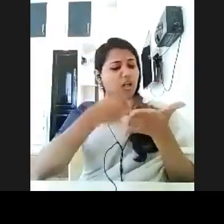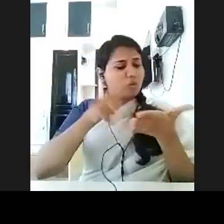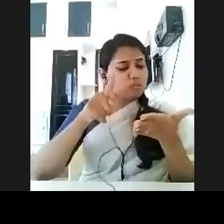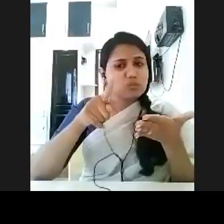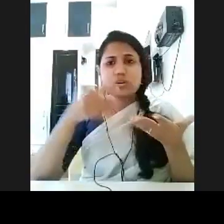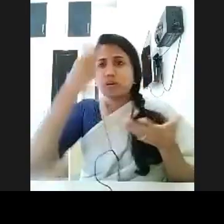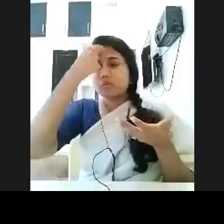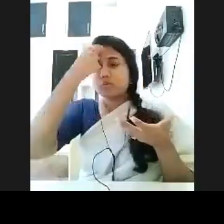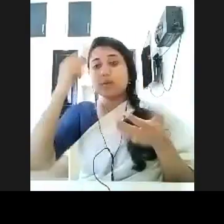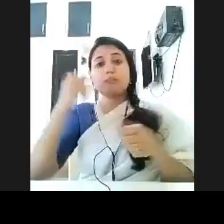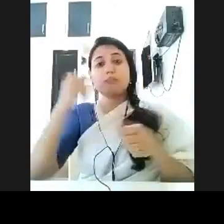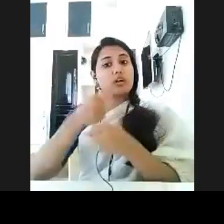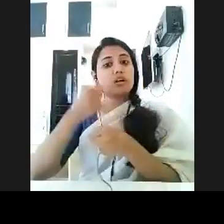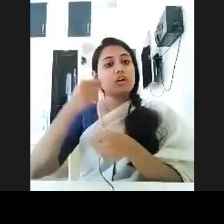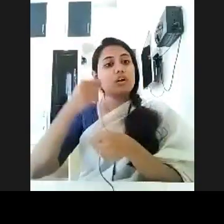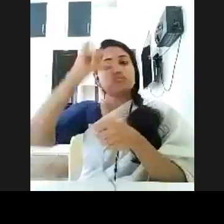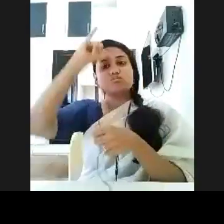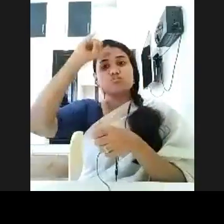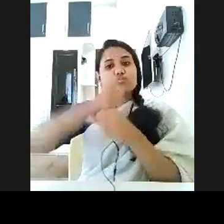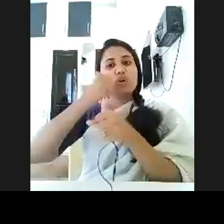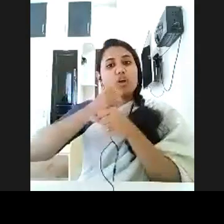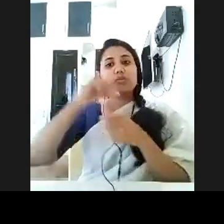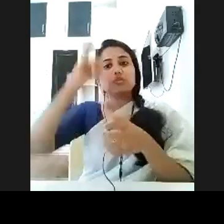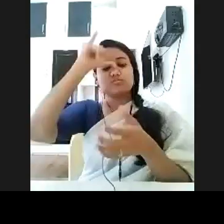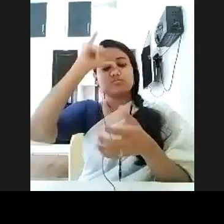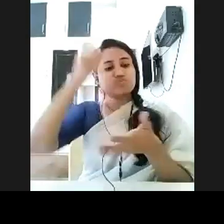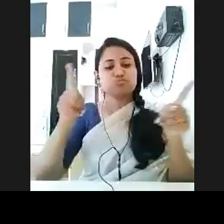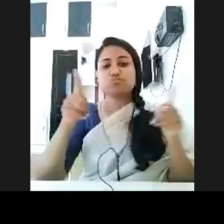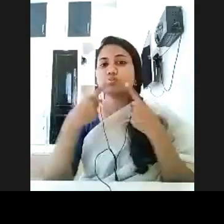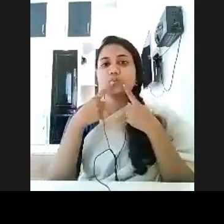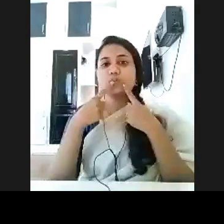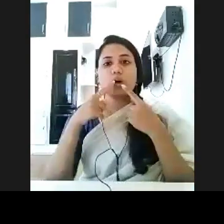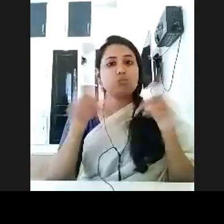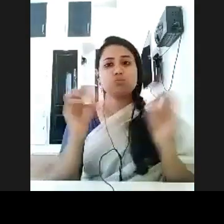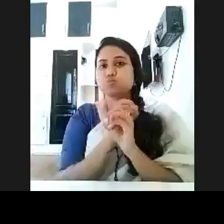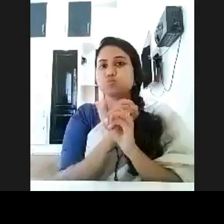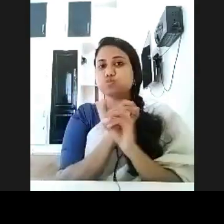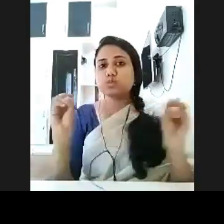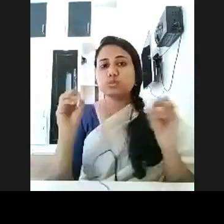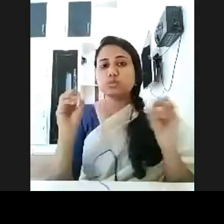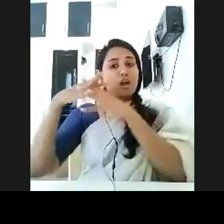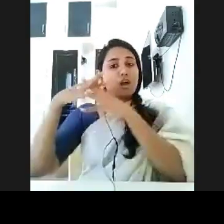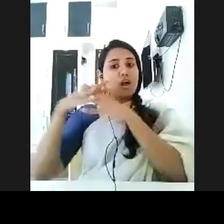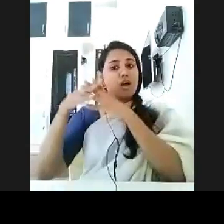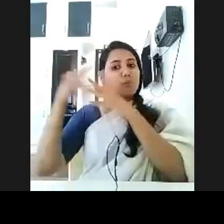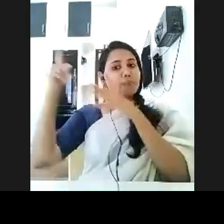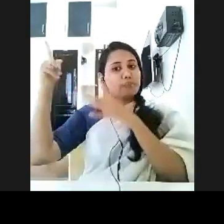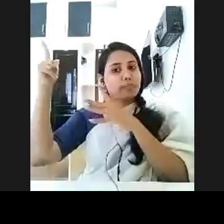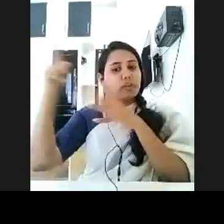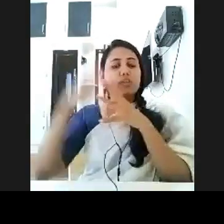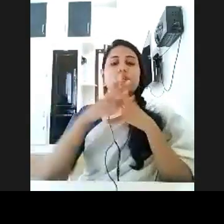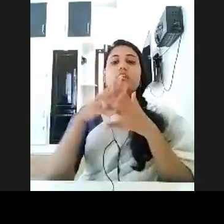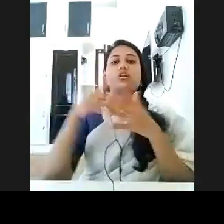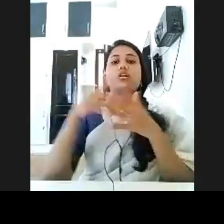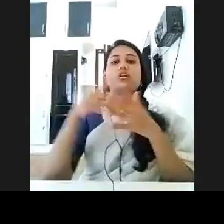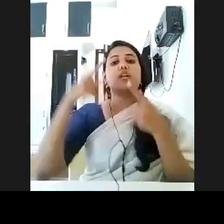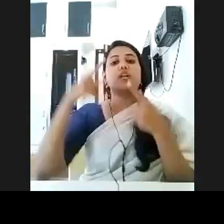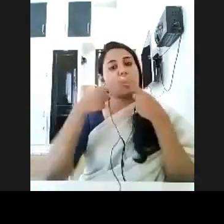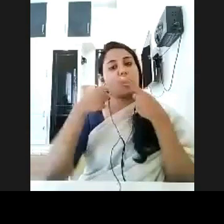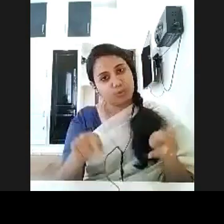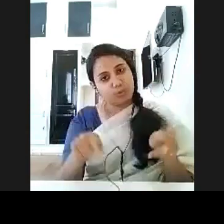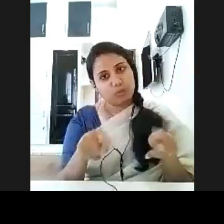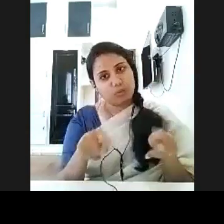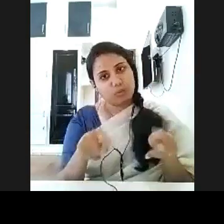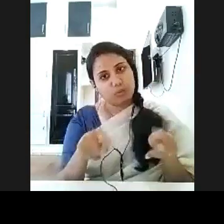അപ്രൂവൽ ഒന്നും ഇല്ല, ഇന്ത്യയിൽ അപ്രൂവൽ ഇല്ല. US FDA അപ്രൂവ്ഡ് ആയിട്ടുള്ള മരുന്നാണ്. മെയിൻ പ്രോബ്ലം വിത്ത് ഓൾ ദീസ് മെഡിസിൻസ് ആർ ഇതൊക്കെ വന്നിട്ട് ഒരു 5